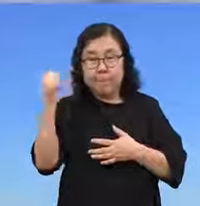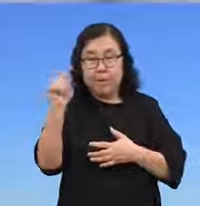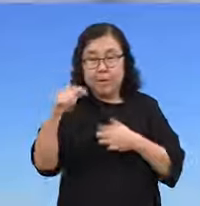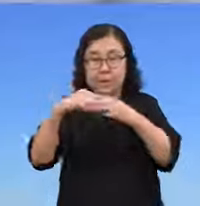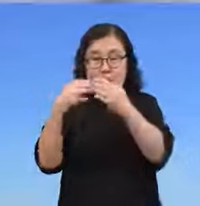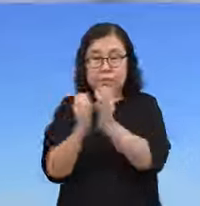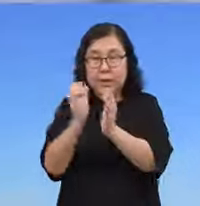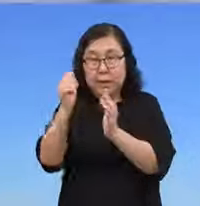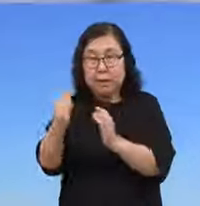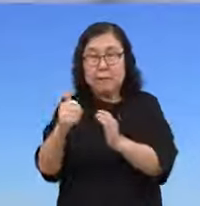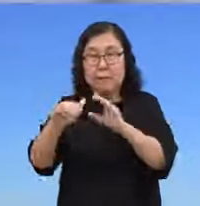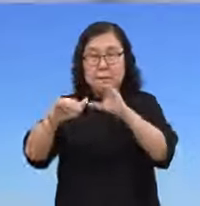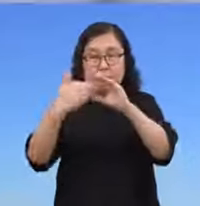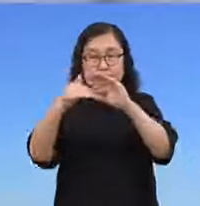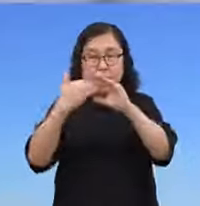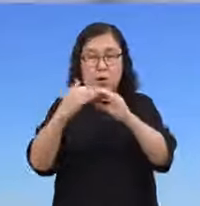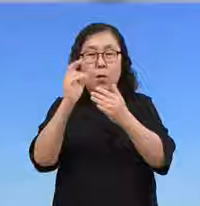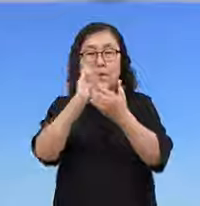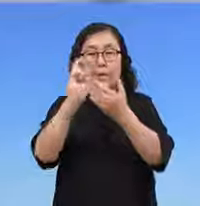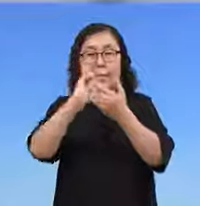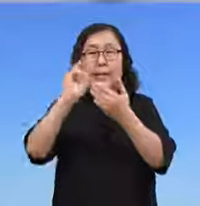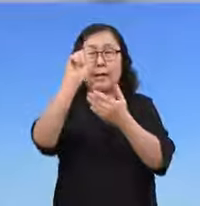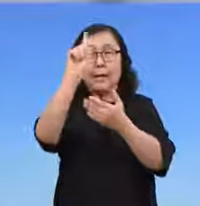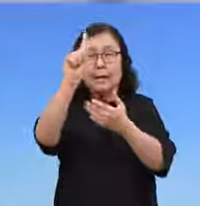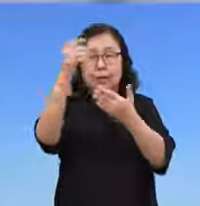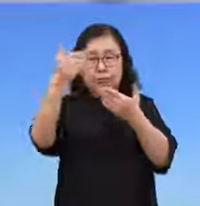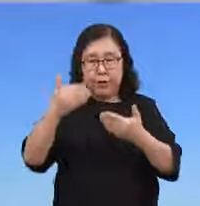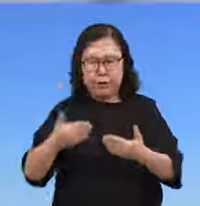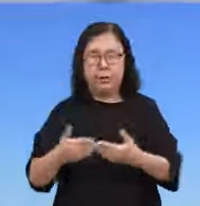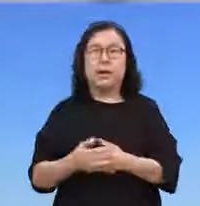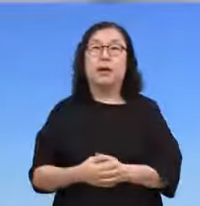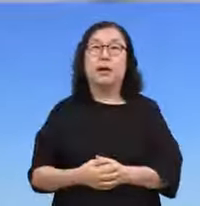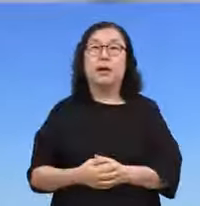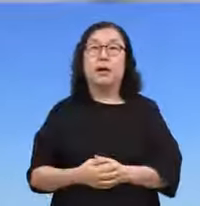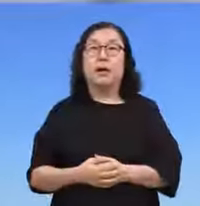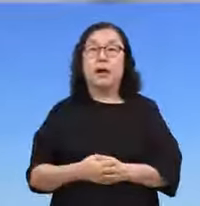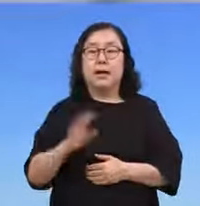그 어떤 순장님이 메일로 찬양을 안에 보내주신 거예요.